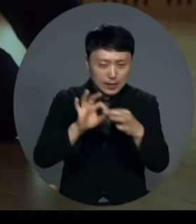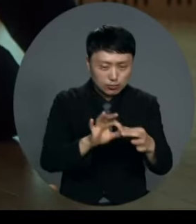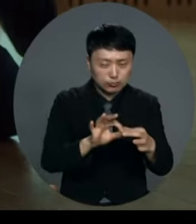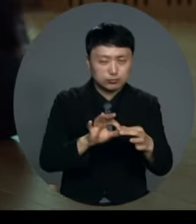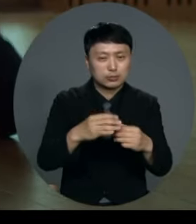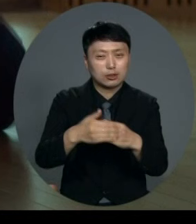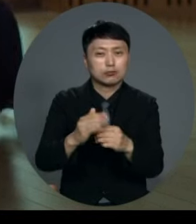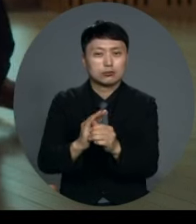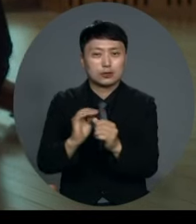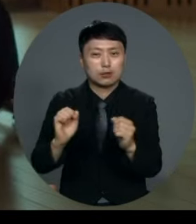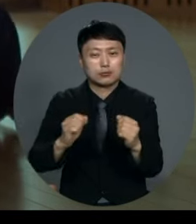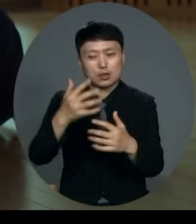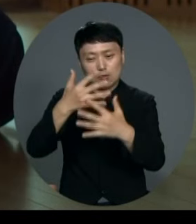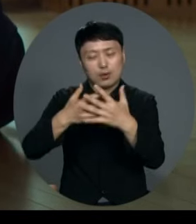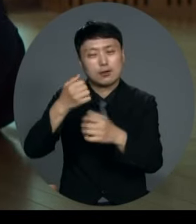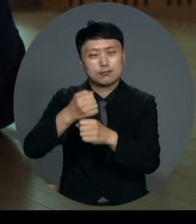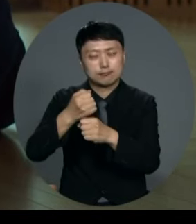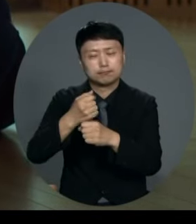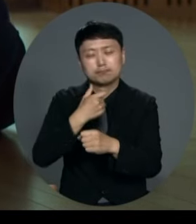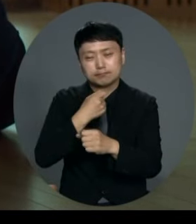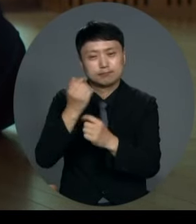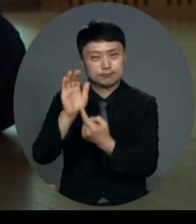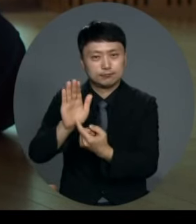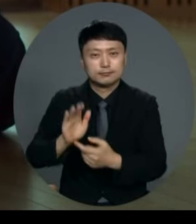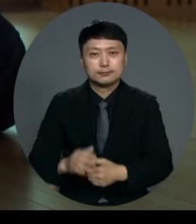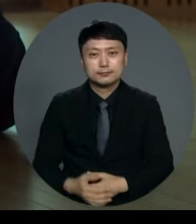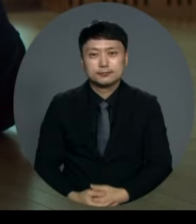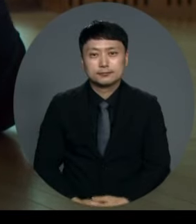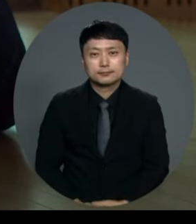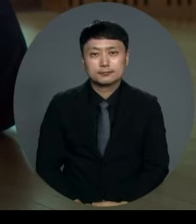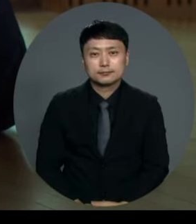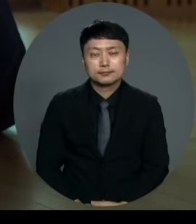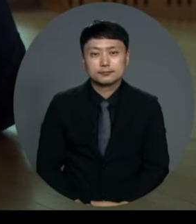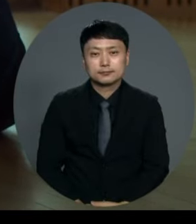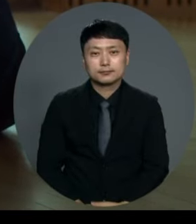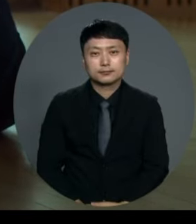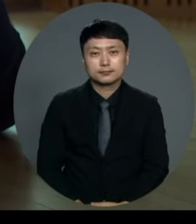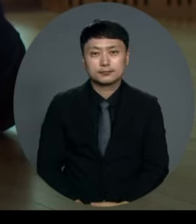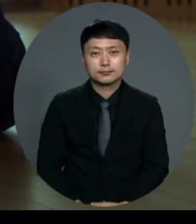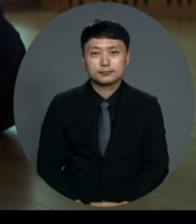만들어가는 것이 희망이라고 밝혔습니다. 그래도 이번에는 MBC 뉴스 이태우입니다. 어떻게든 되겠지.